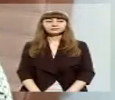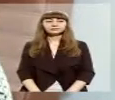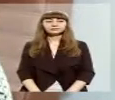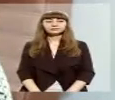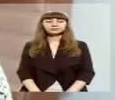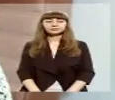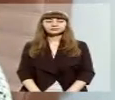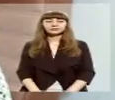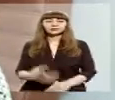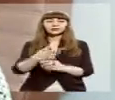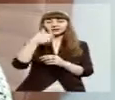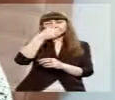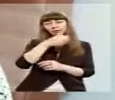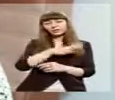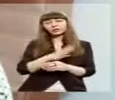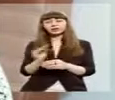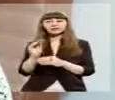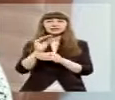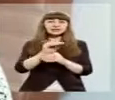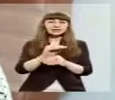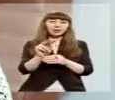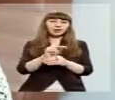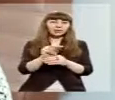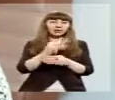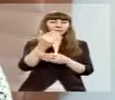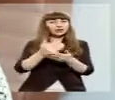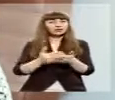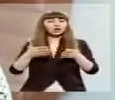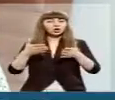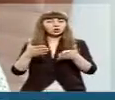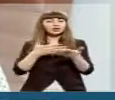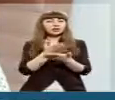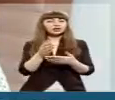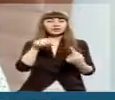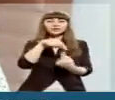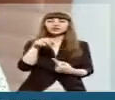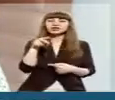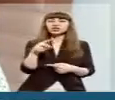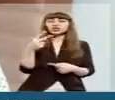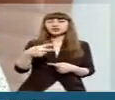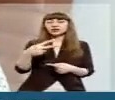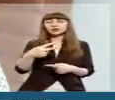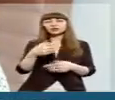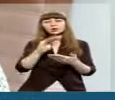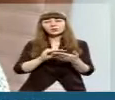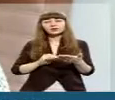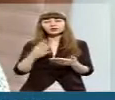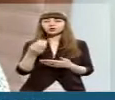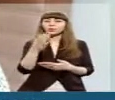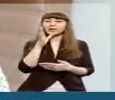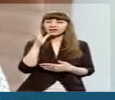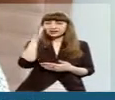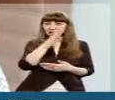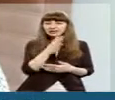Биыл бизнестің жол картасы 2020 бағдарламасына өзгеріс енді. Ол енді тағы 5 жыл жұмыс істемек. Осы жаңа